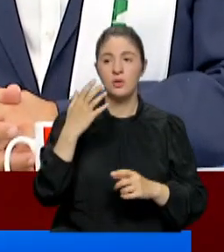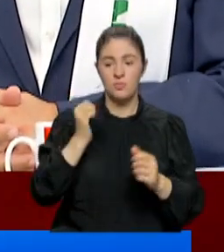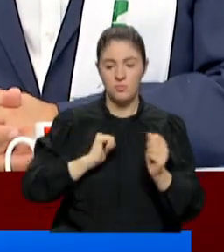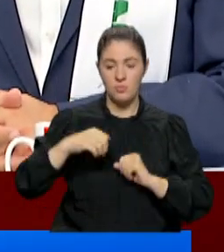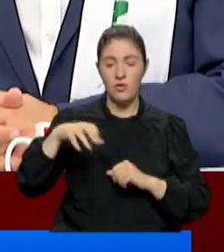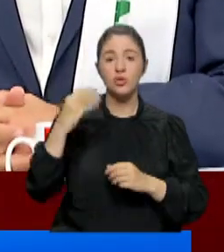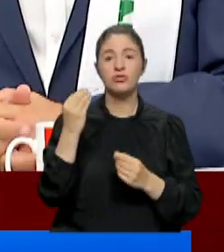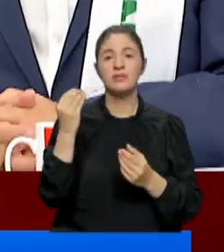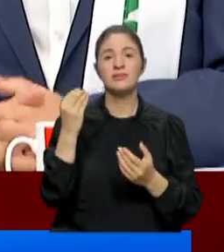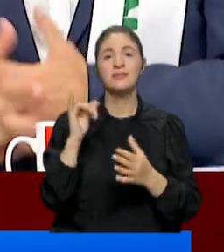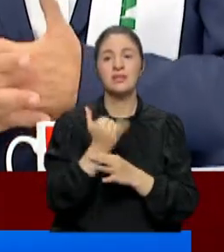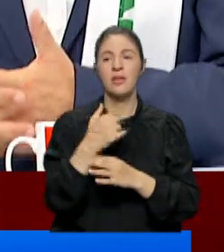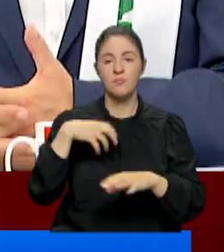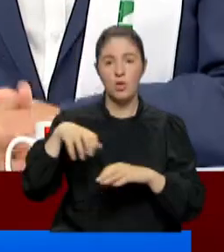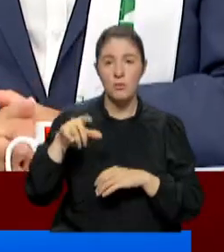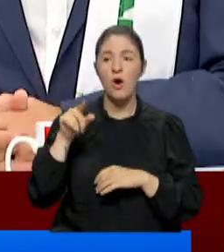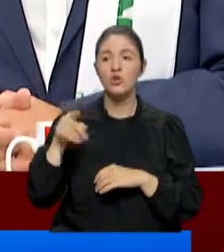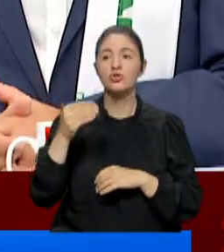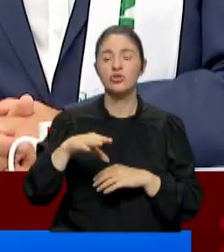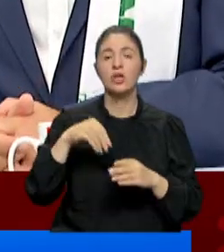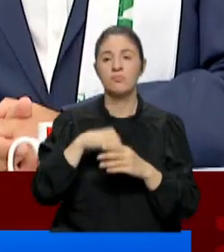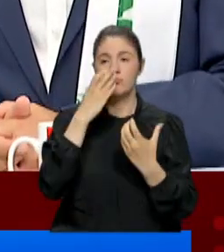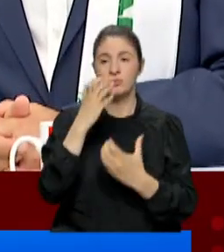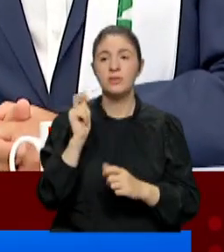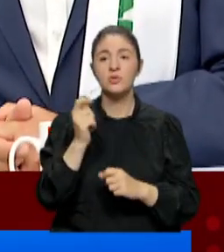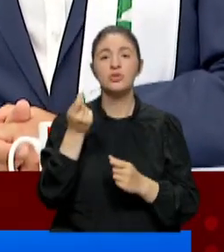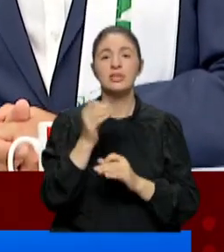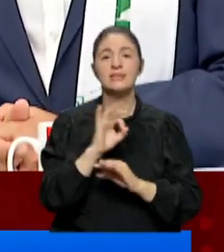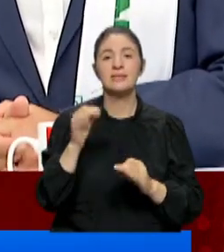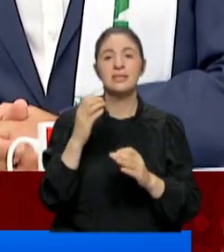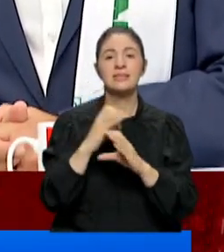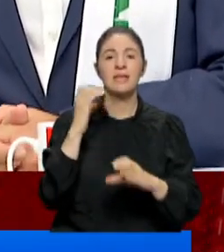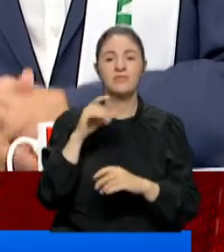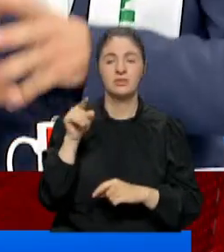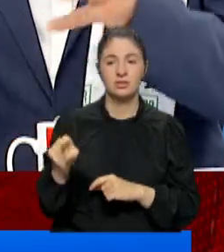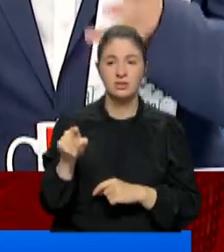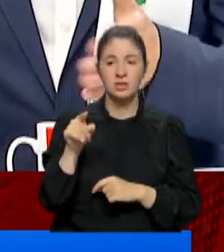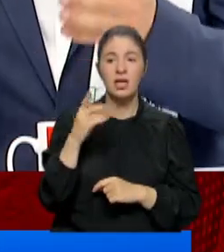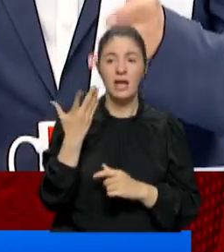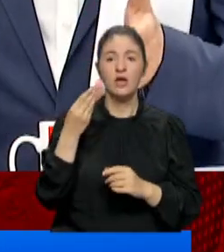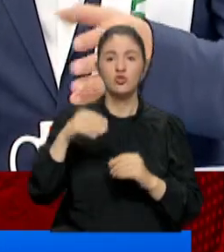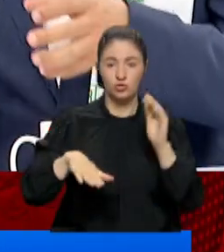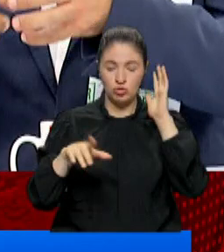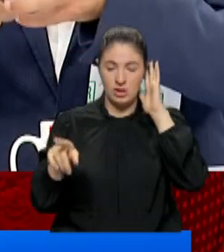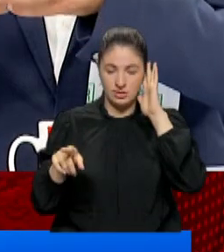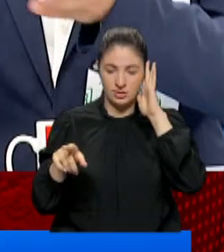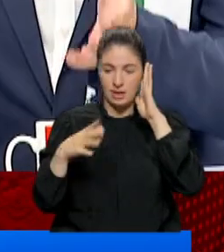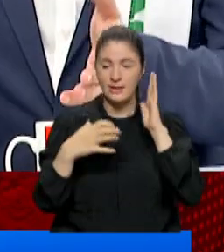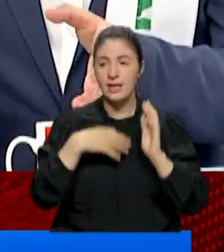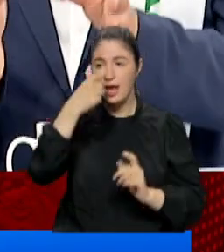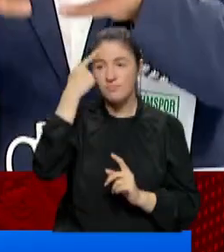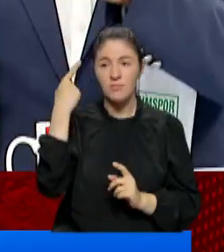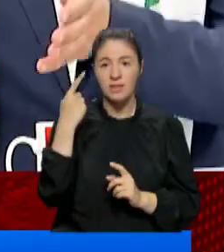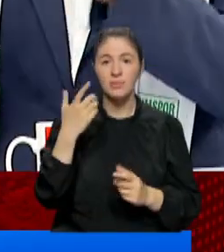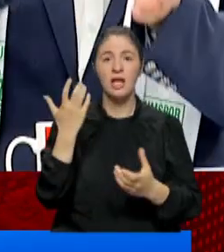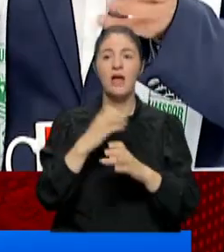vardır, Güzel Sanatlar Fakültesi. Oradaki çocuklar için sağladığımız ücretsiz servis desteği bu da. Eğer çocuklar kendi